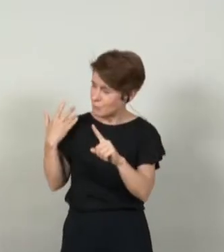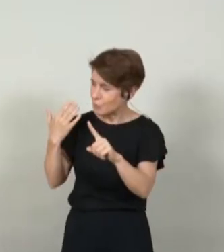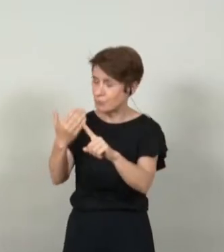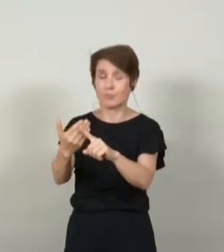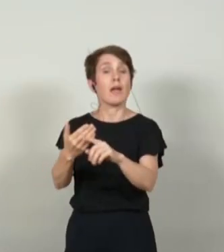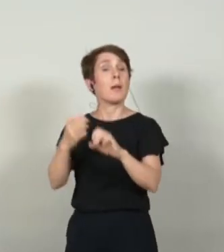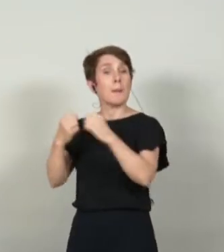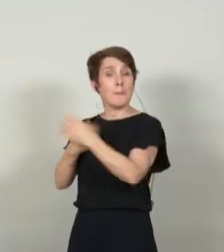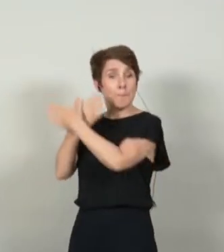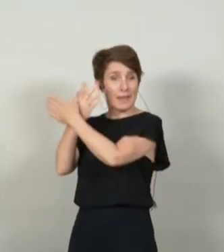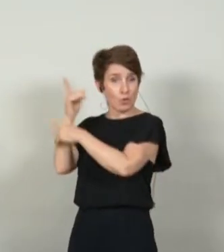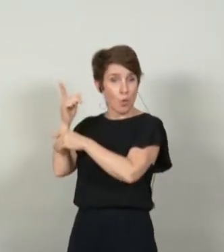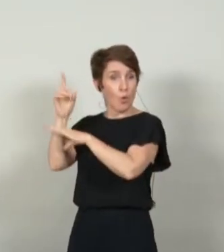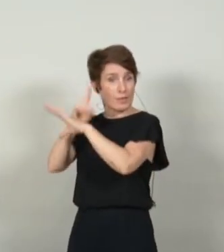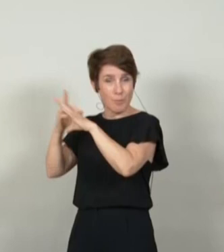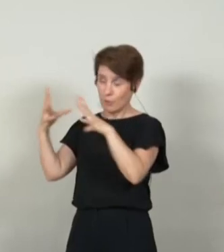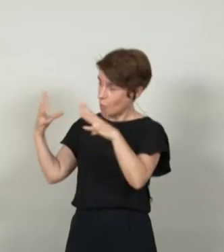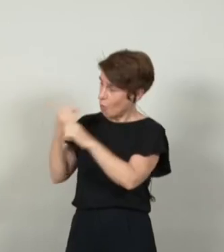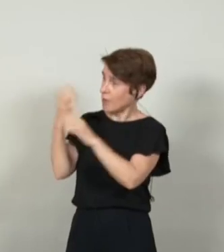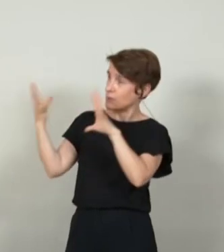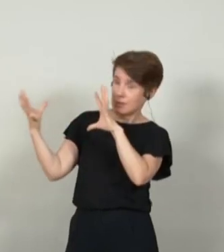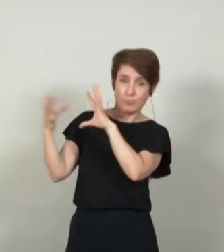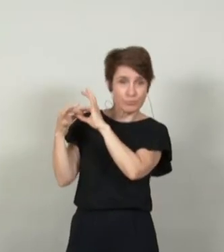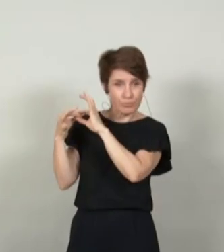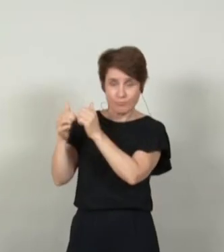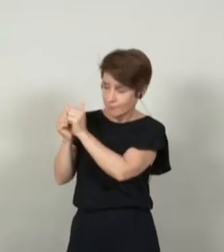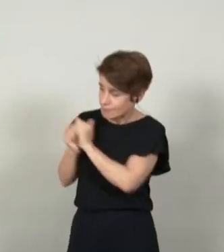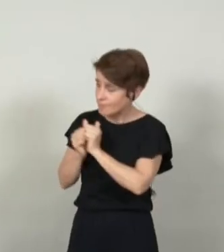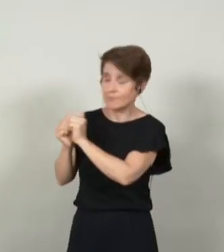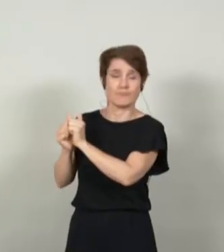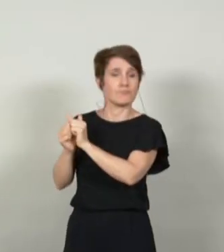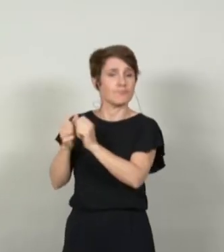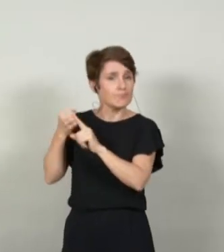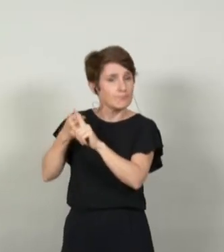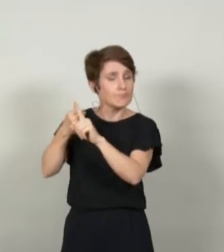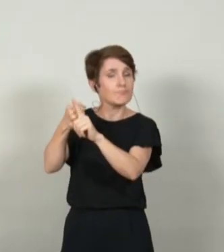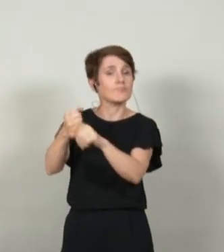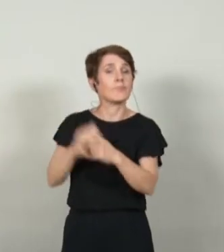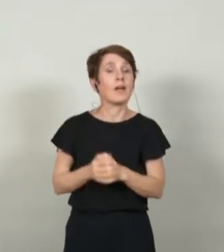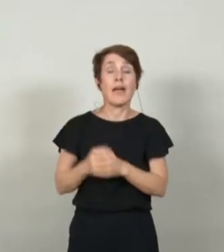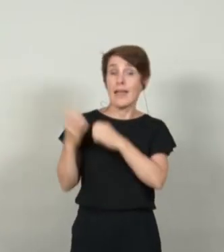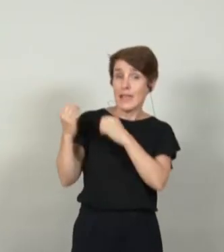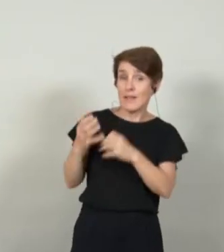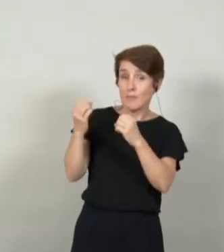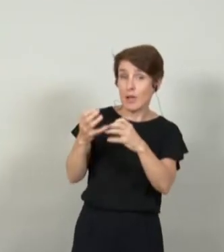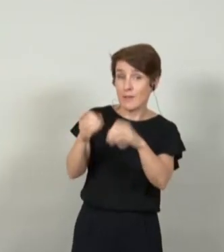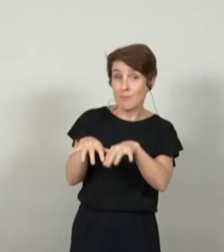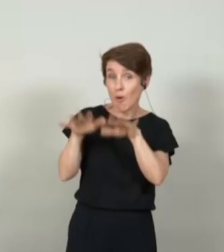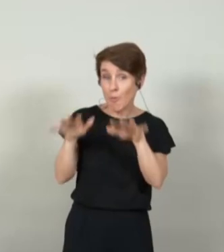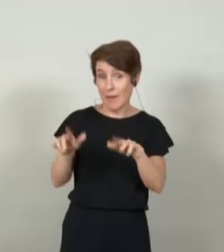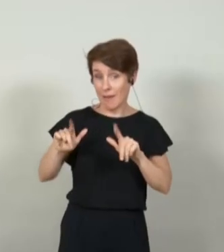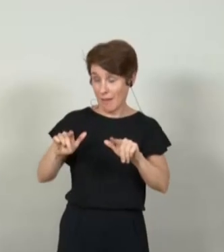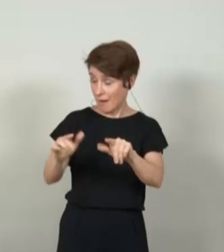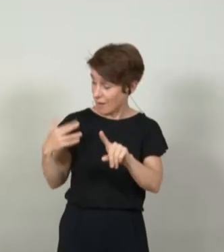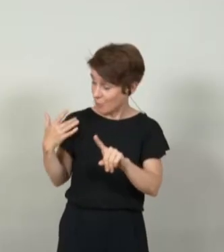la métropole et le département sur de nombreux sujets si l'on peut se réjouir du foisonnement d'événements il faut aussi se rendre